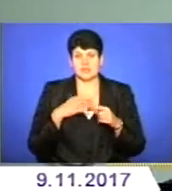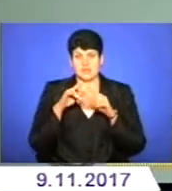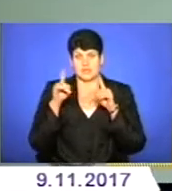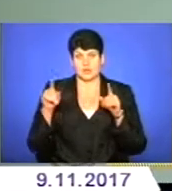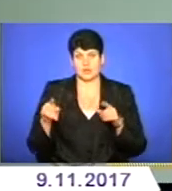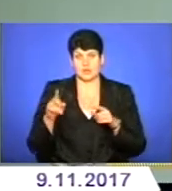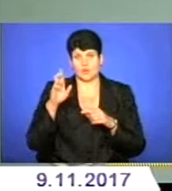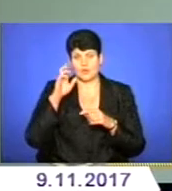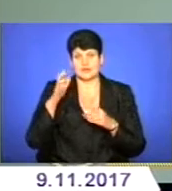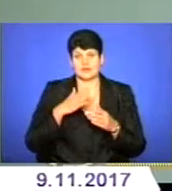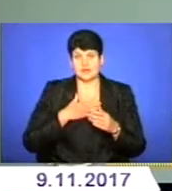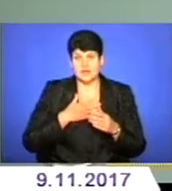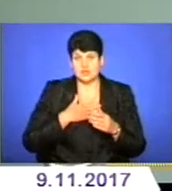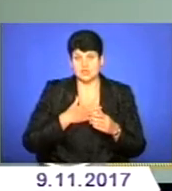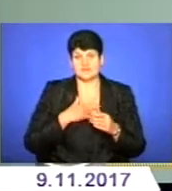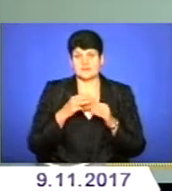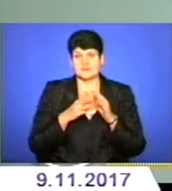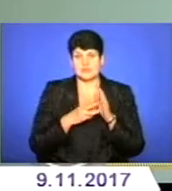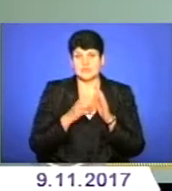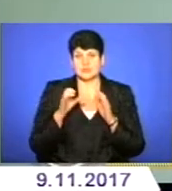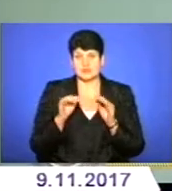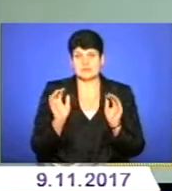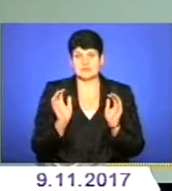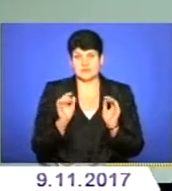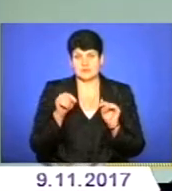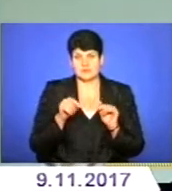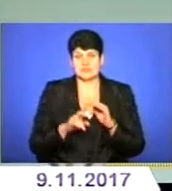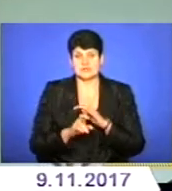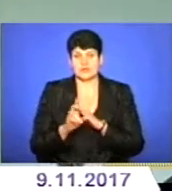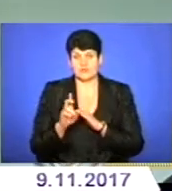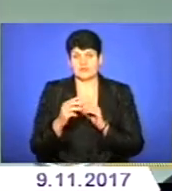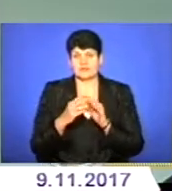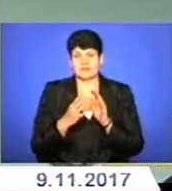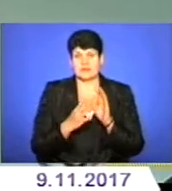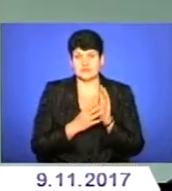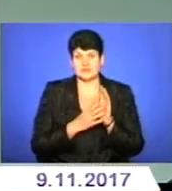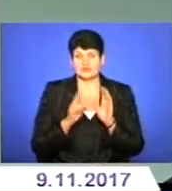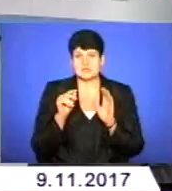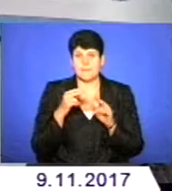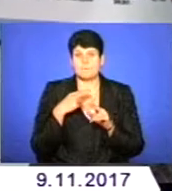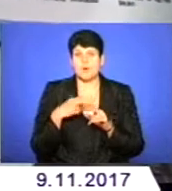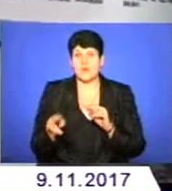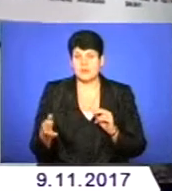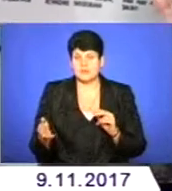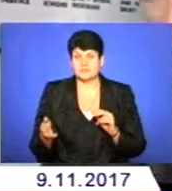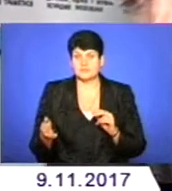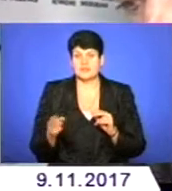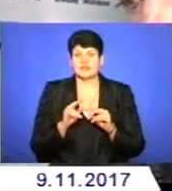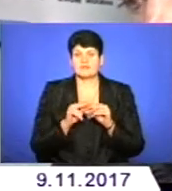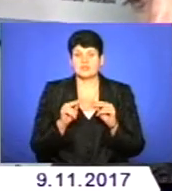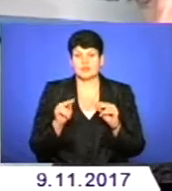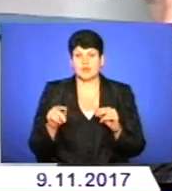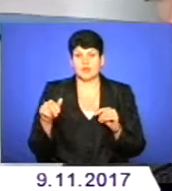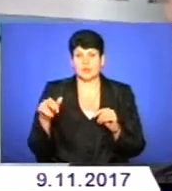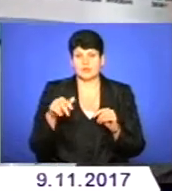18 століття, зберігалася в церковці. 19-та пропала. Вчителі ходили з дітьми